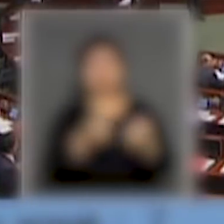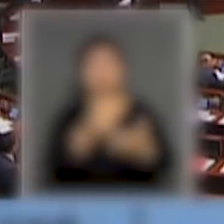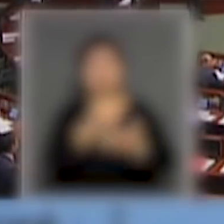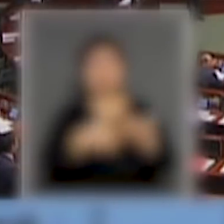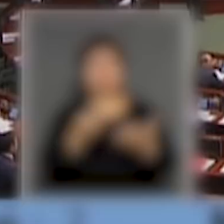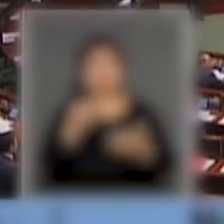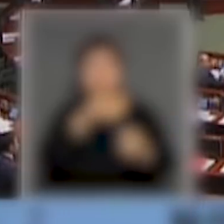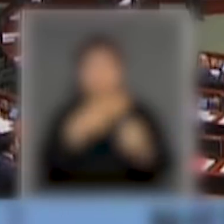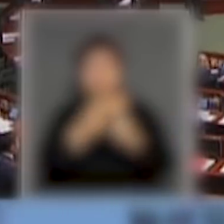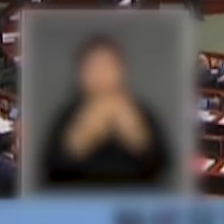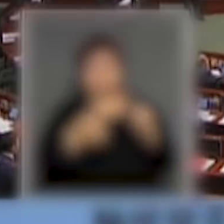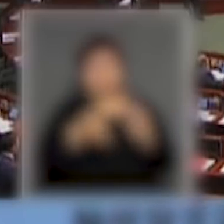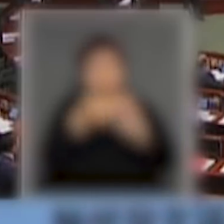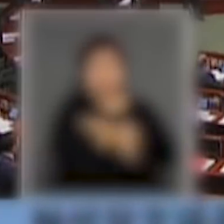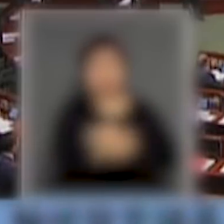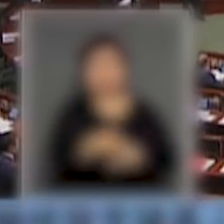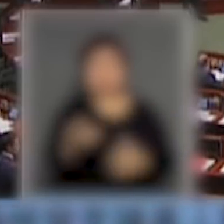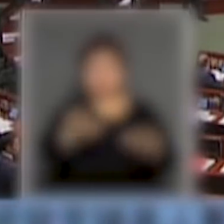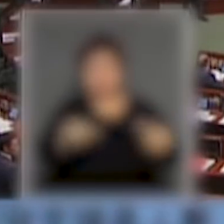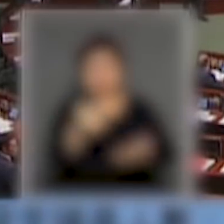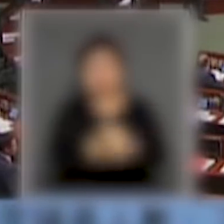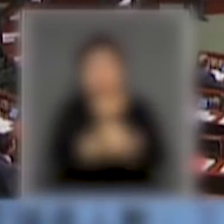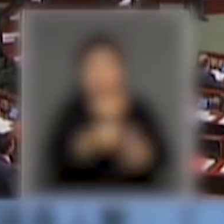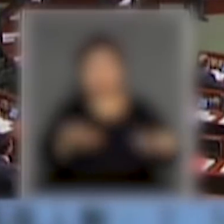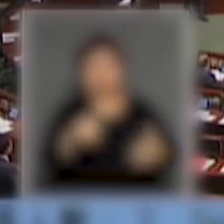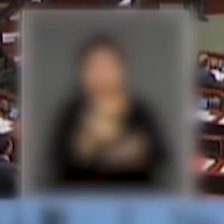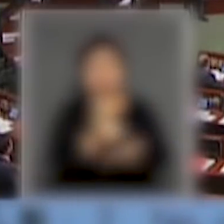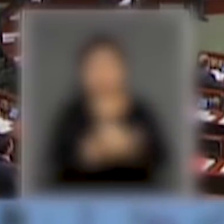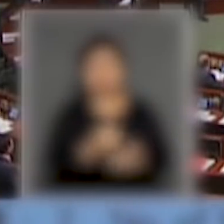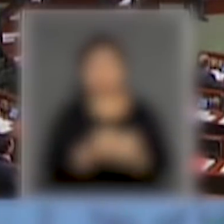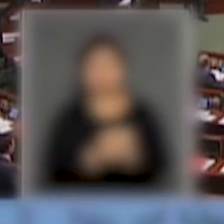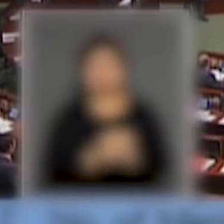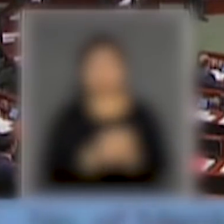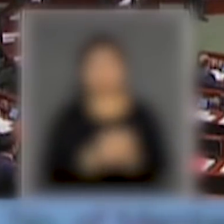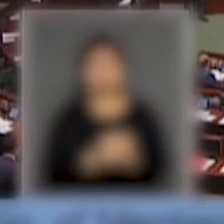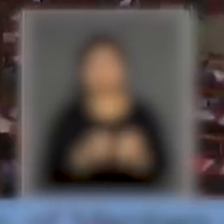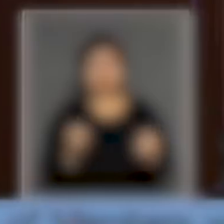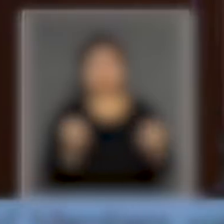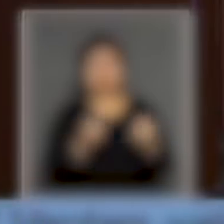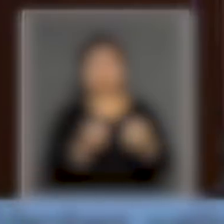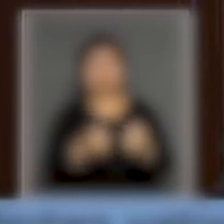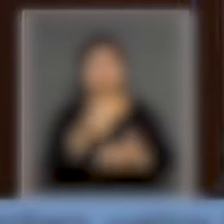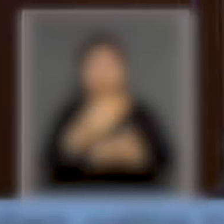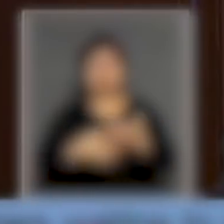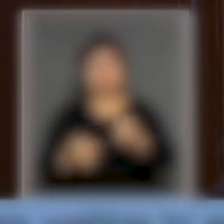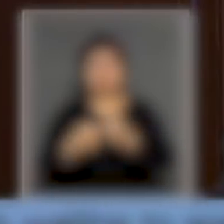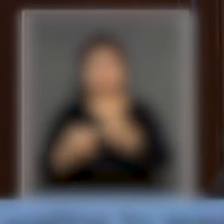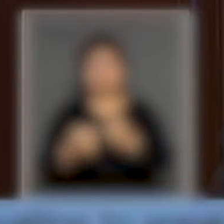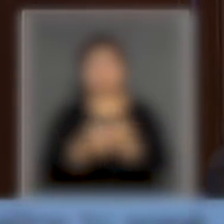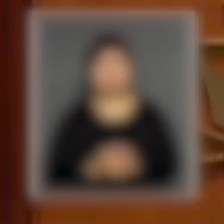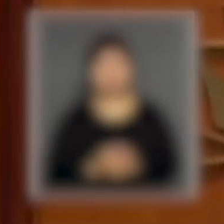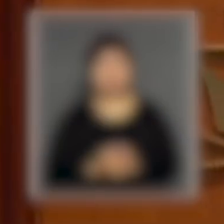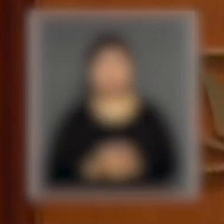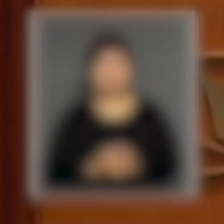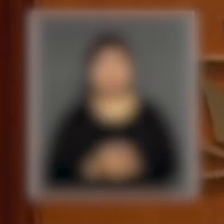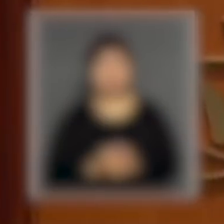全港市民都嬲到哗哗声啦。家阵行会卒之有行动，追翻条数翻嚟，真系要拎20蚊去食牛杂庆功